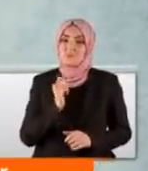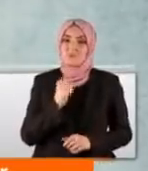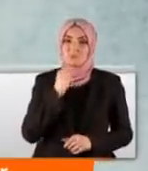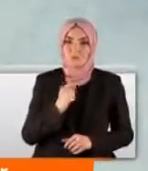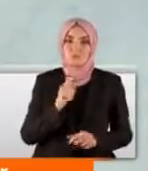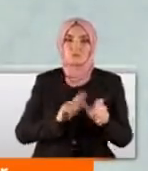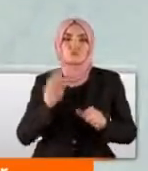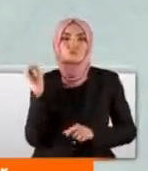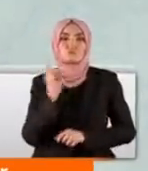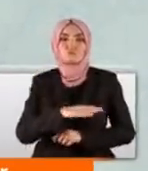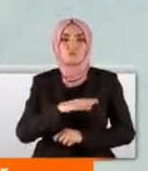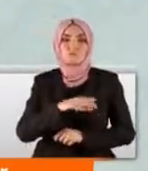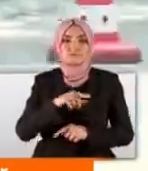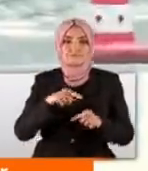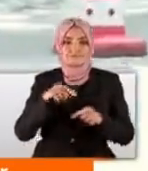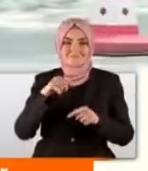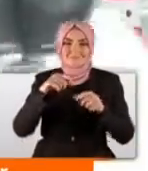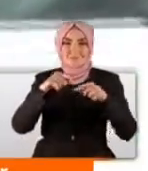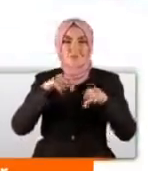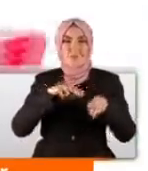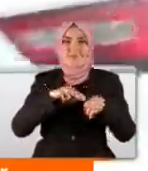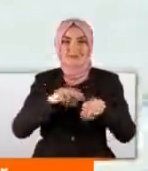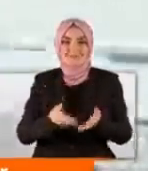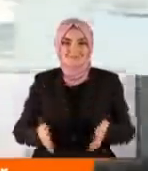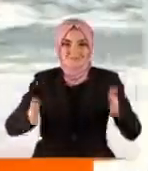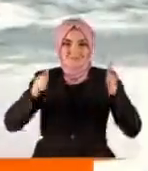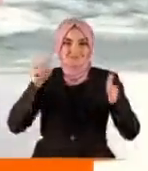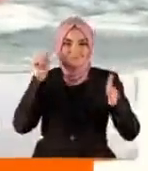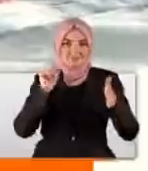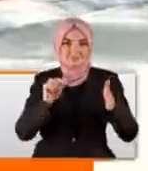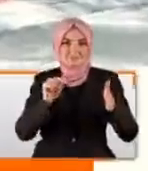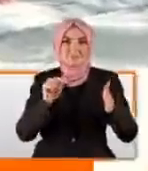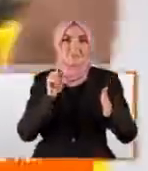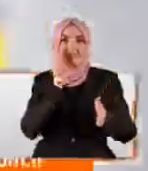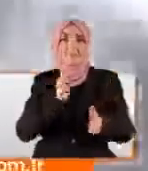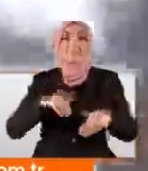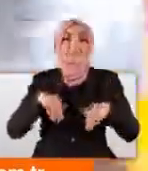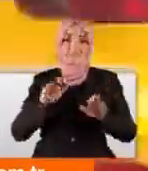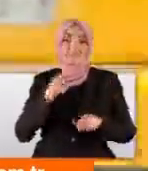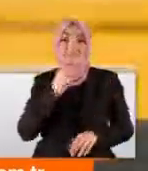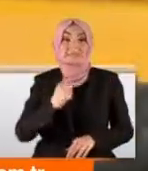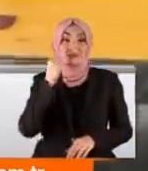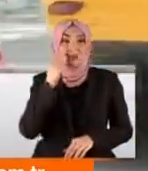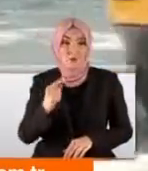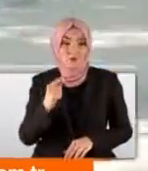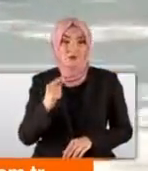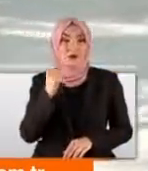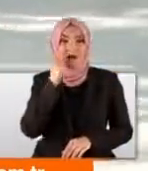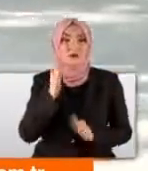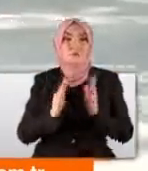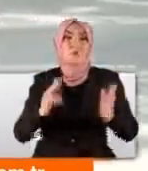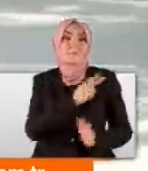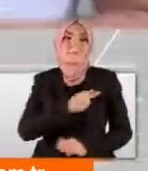konteynerleri temizdi. Çünkü iddiaya göre çöp krizi büyüyünce devreye Ankara Büyükşehir Belediyesi girmiş ancak onlar da her